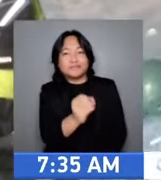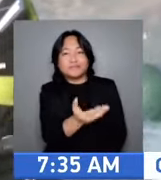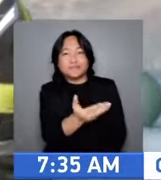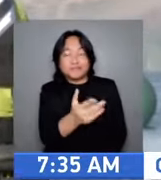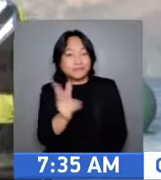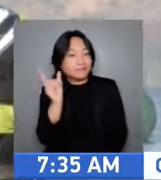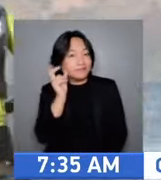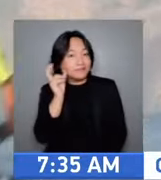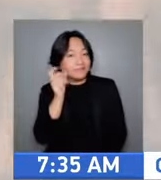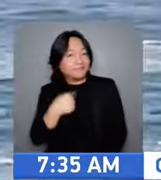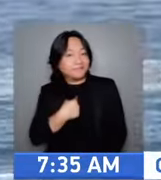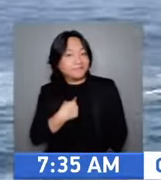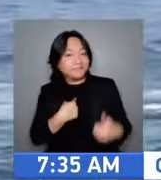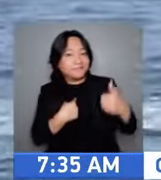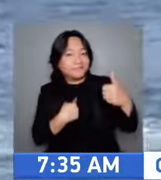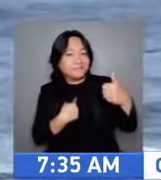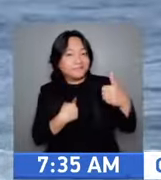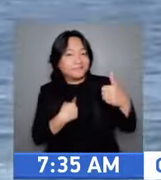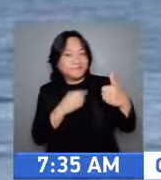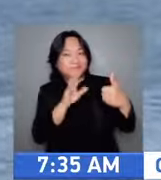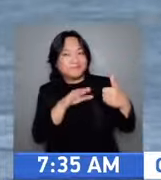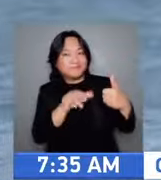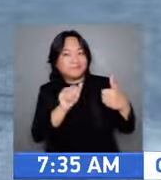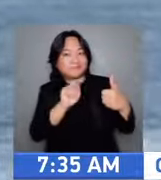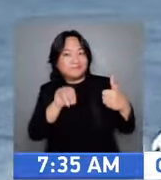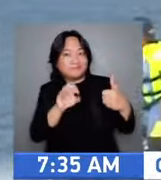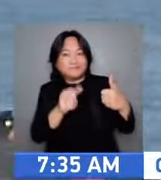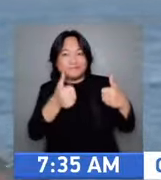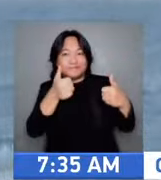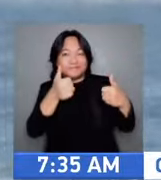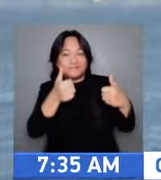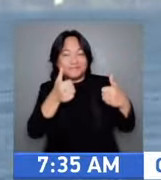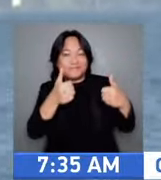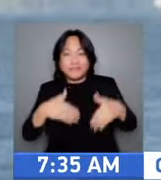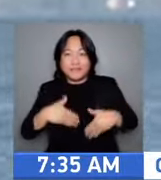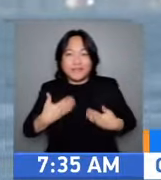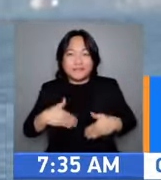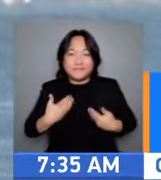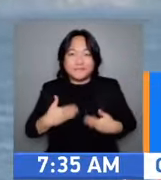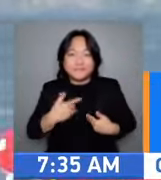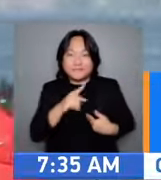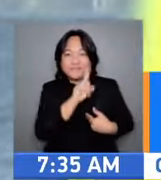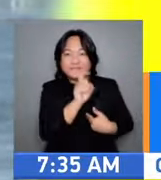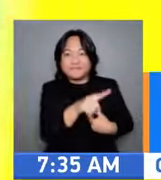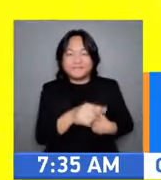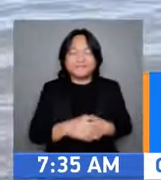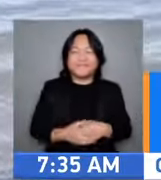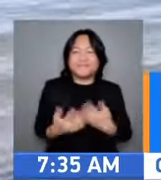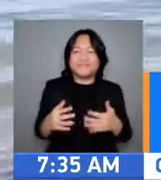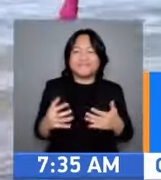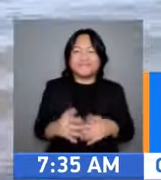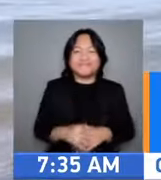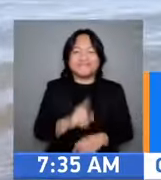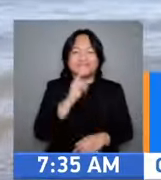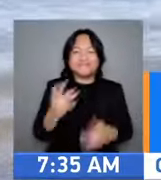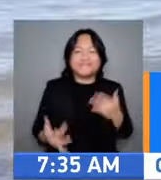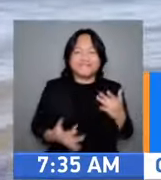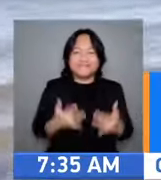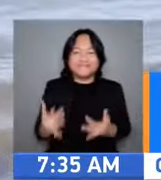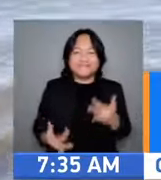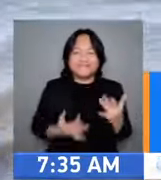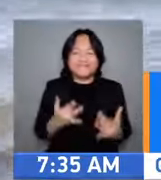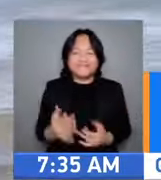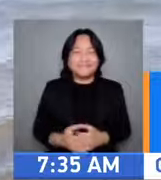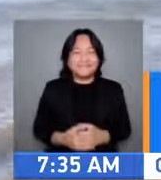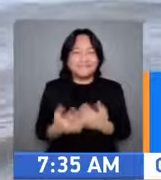dyan? Anjo, okay ba? Masaya? Nako, ang saya-saya naman. Nako, gusto